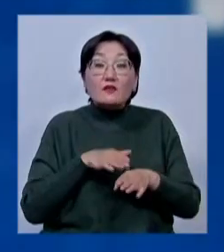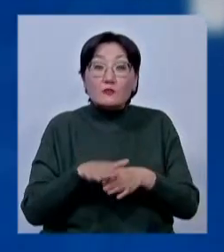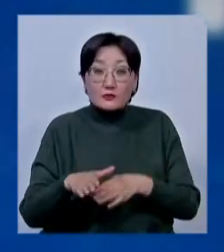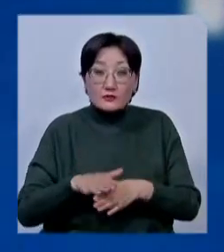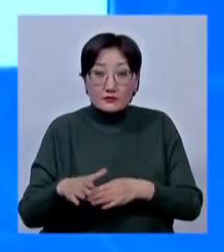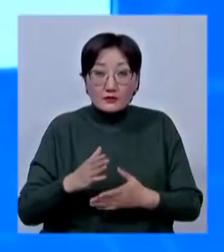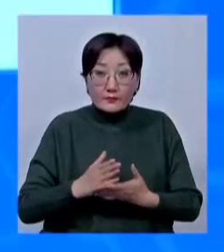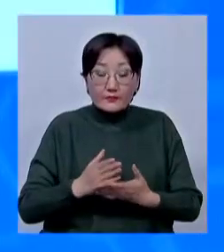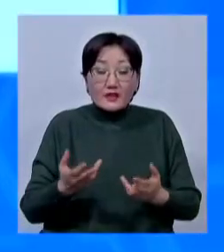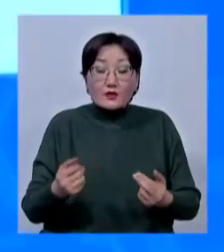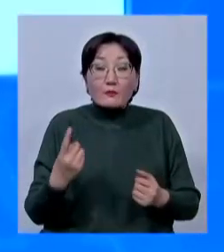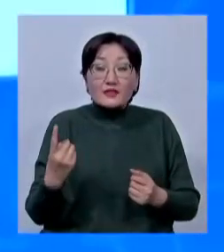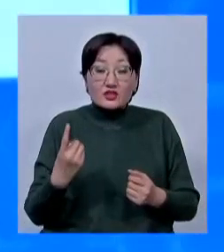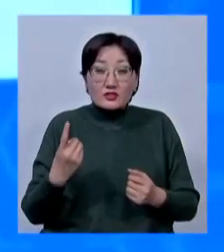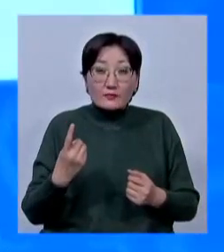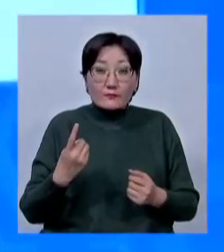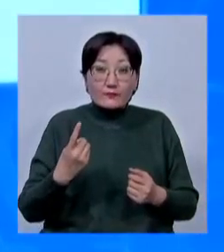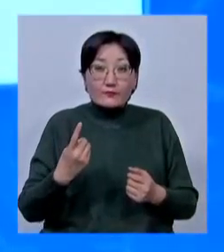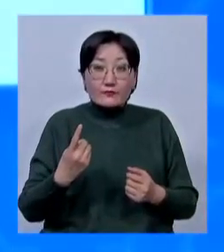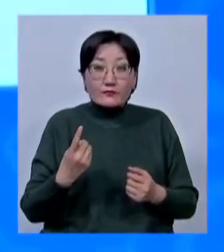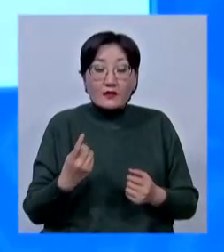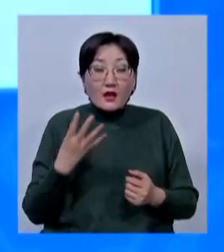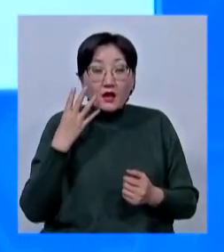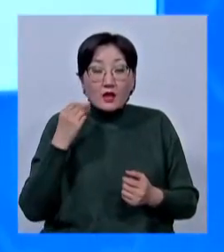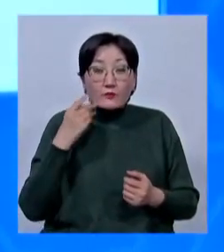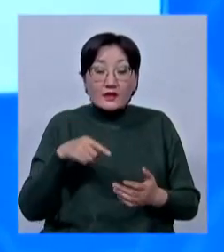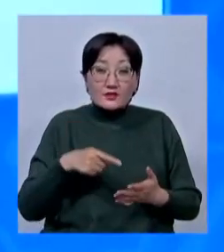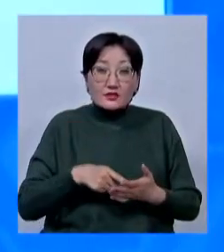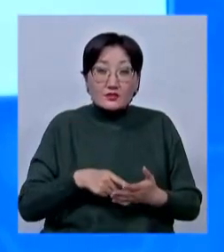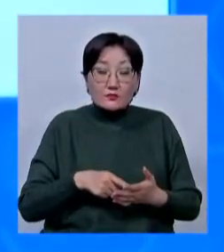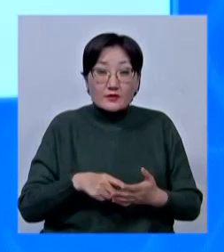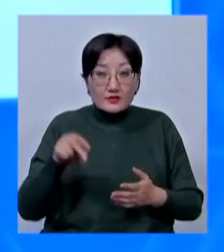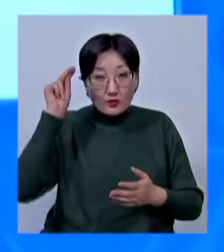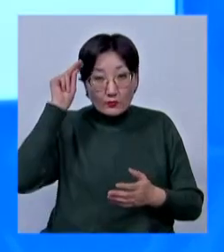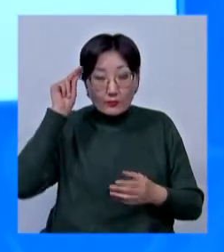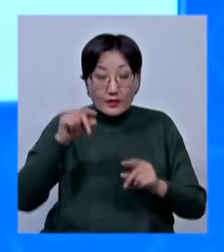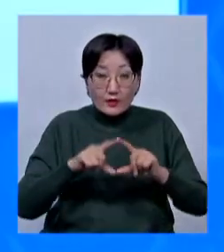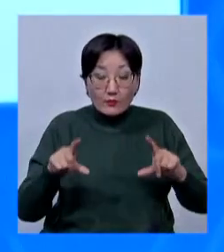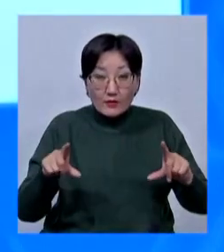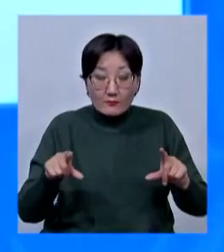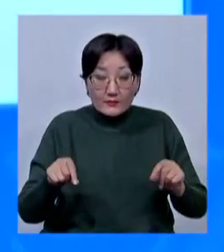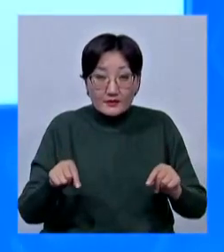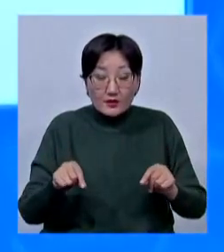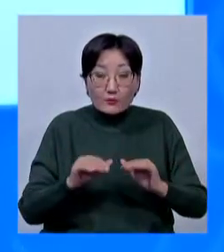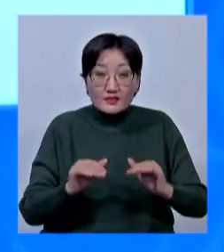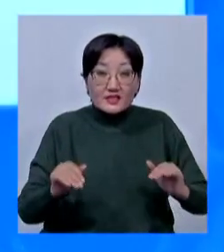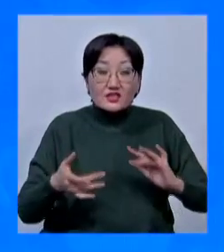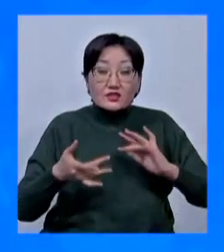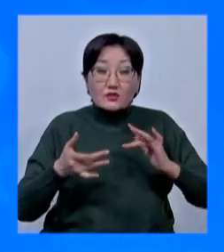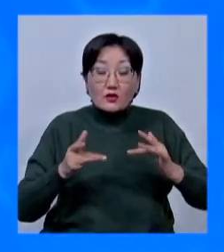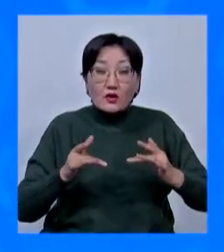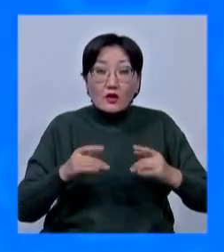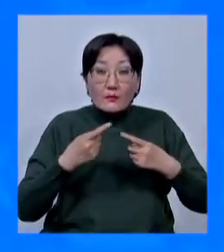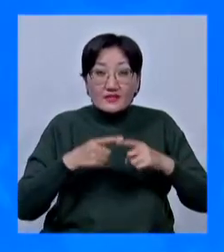Иә. Біріншіден, Алматы қаласының білім басқармасы оқушыларды